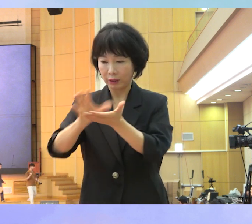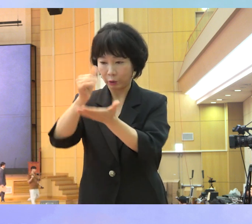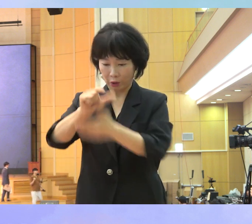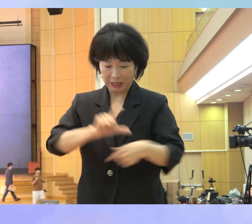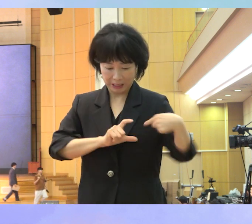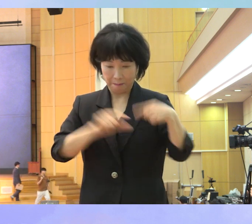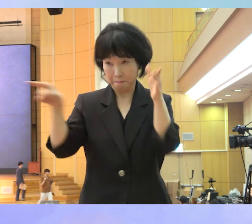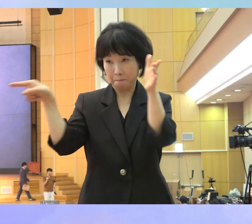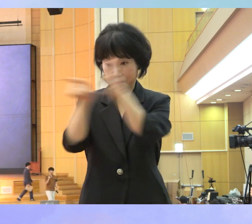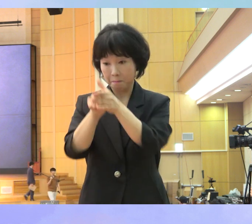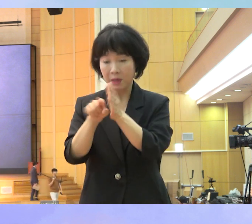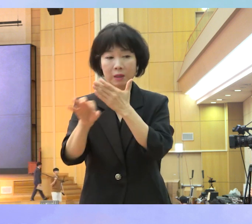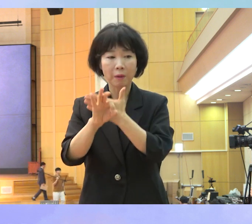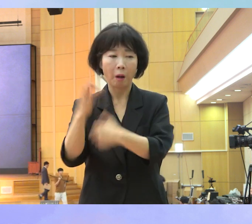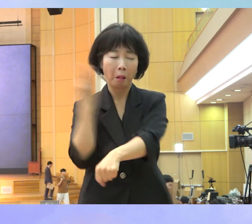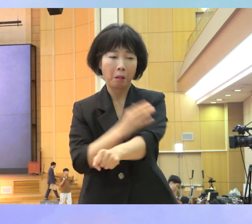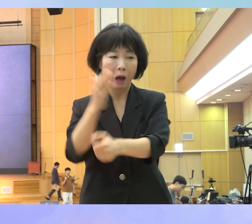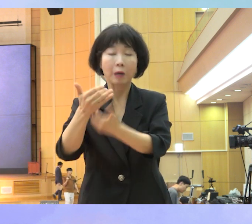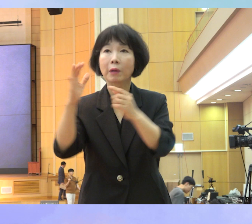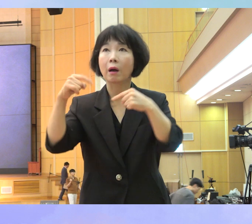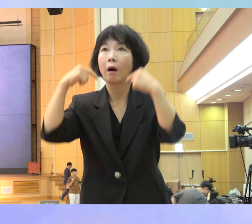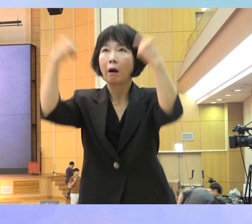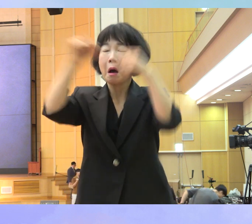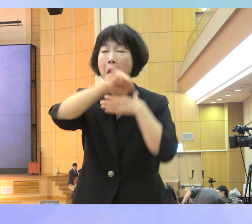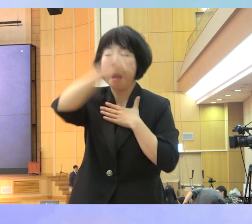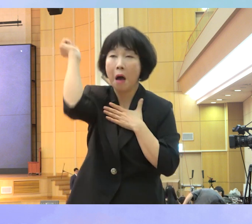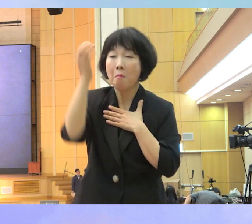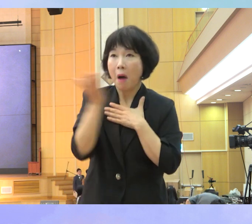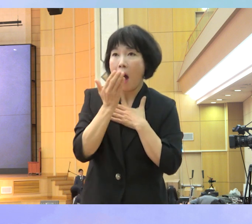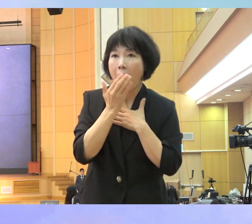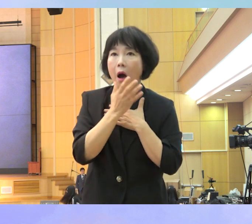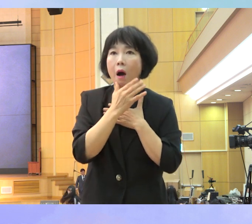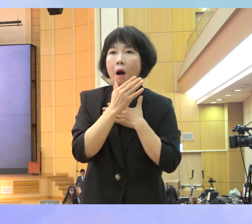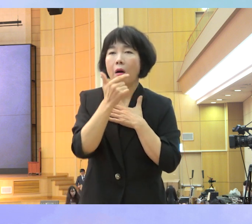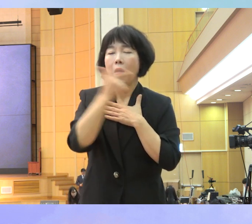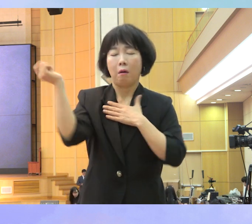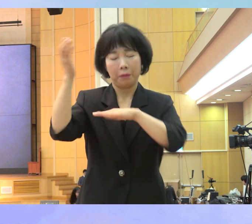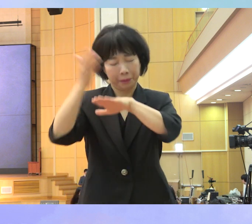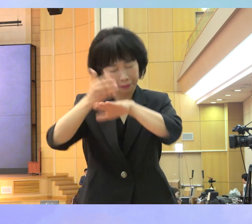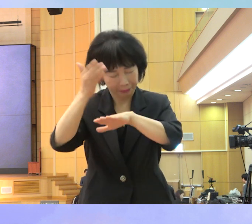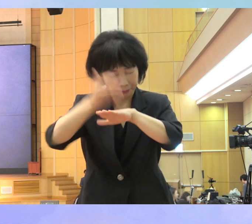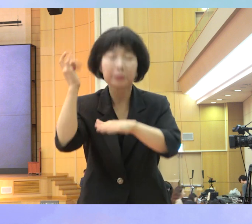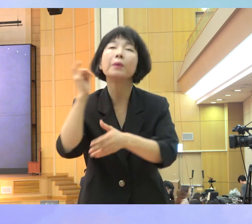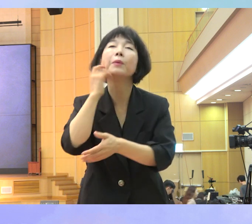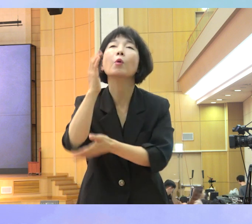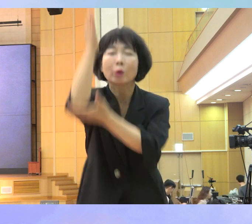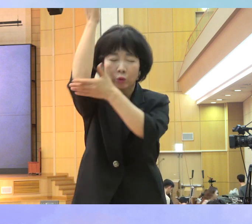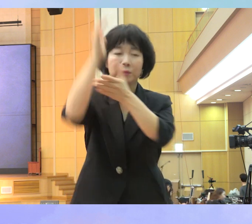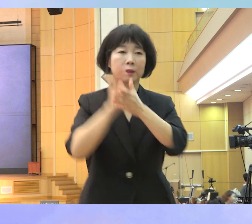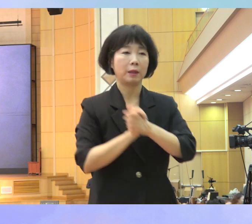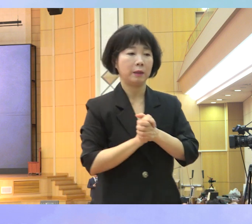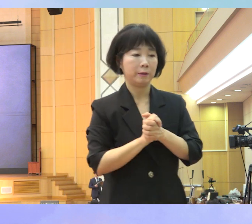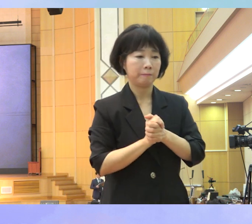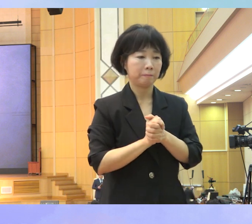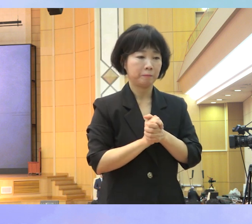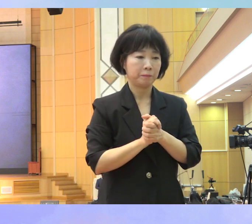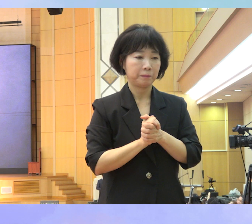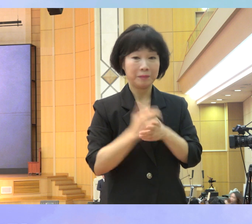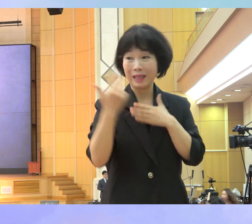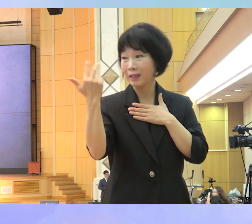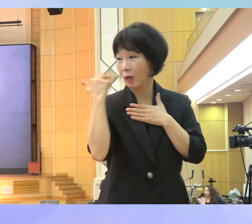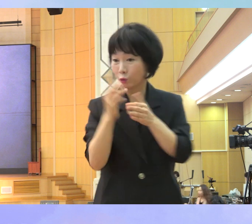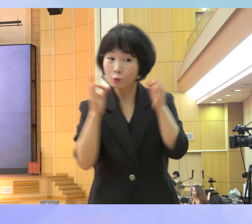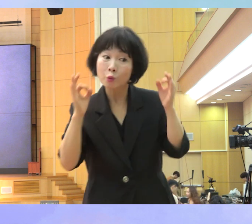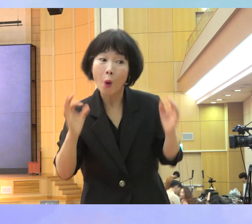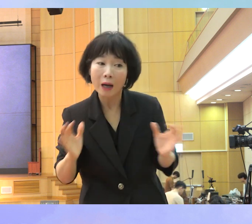이름을 믿기만 하면 천국을 유업으로 주는 은혜에 너무나도 고맙고 감사를 드리옵나이다. 지난